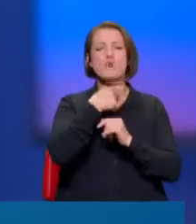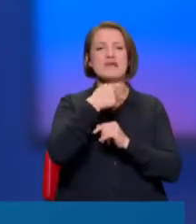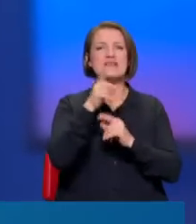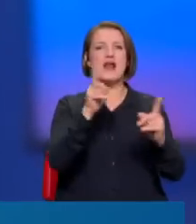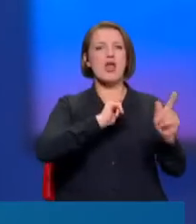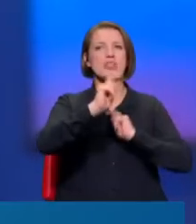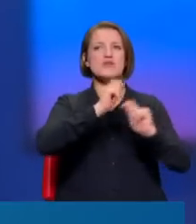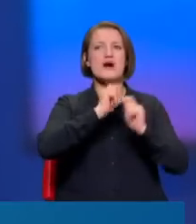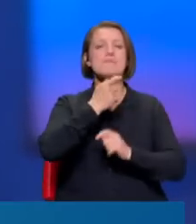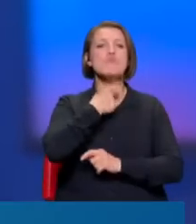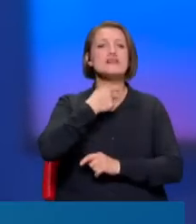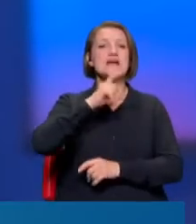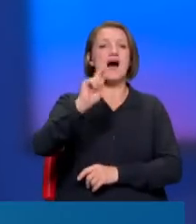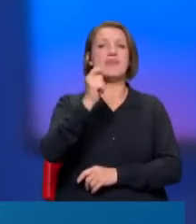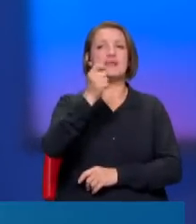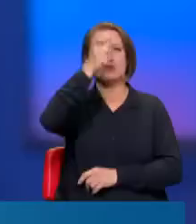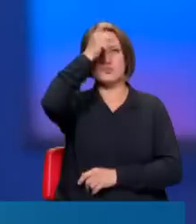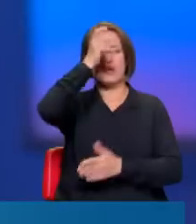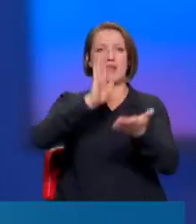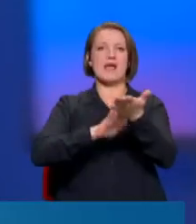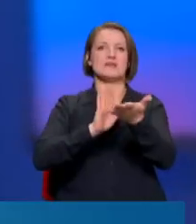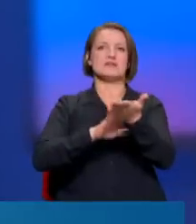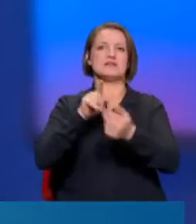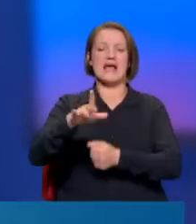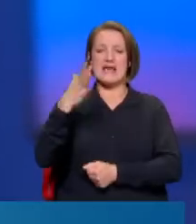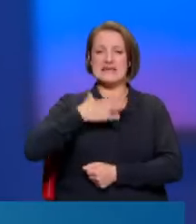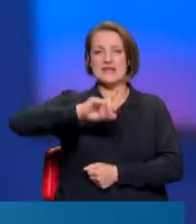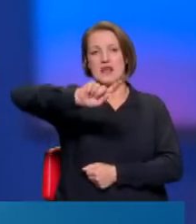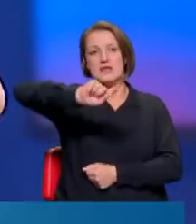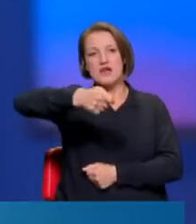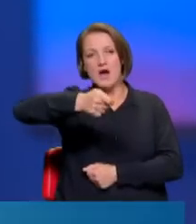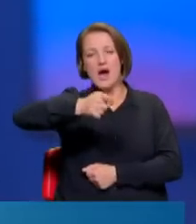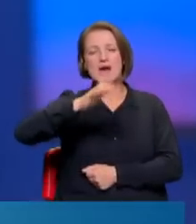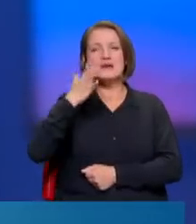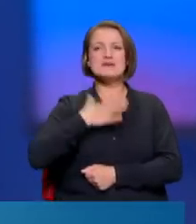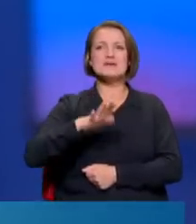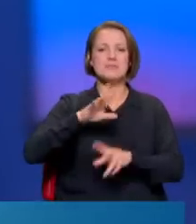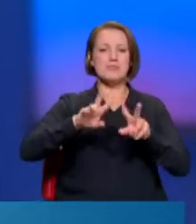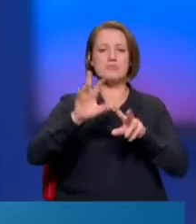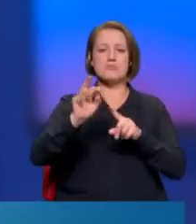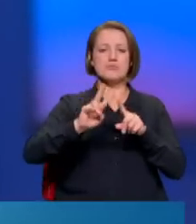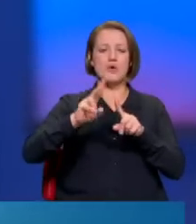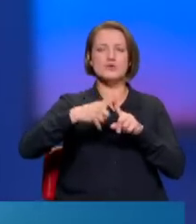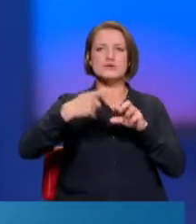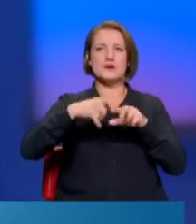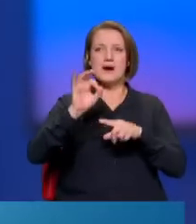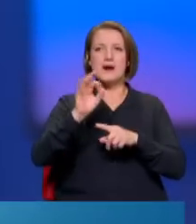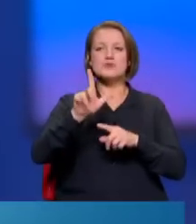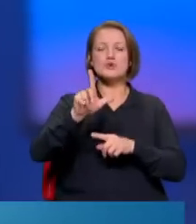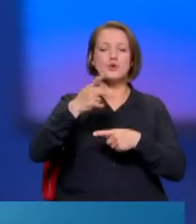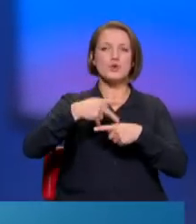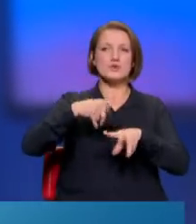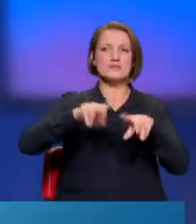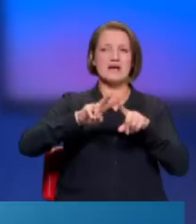boğazların anahtarı Türkiye'nin elinde isterse kil de açar montre boğaz Lozan Barış Antlaşması da